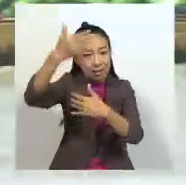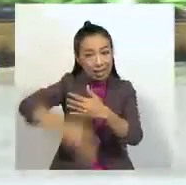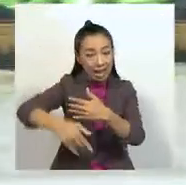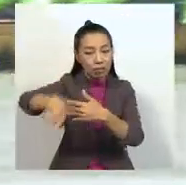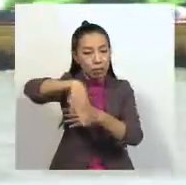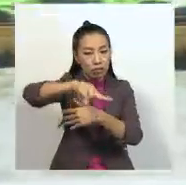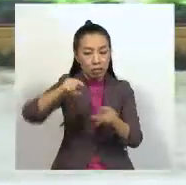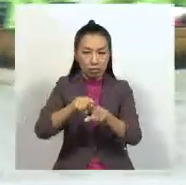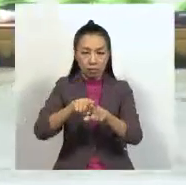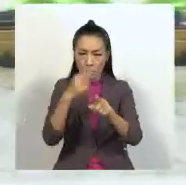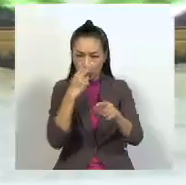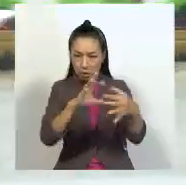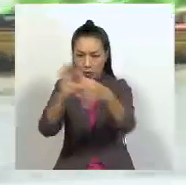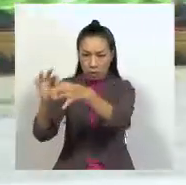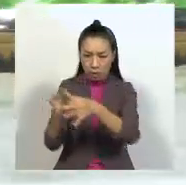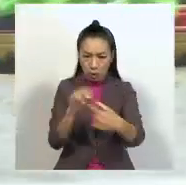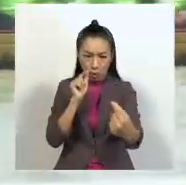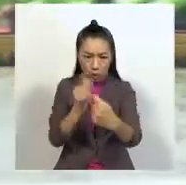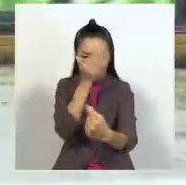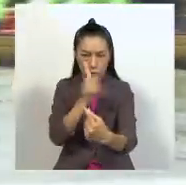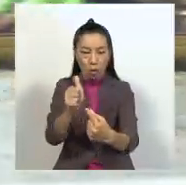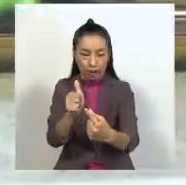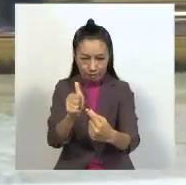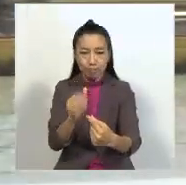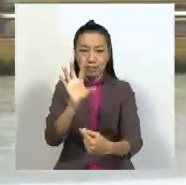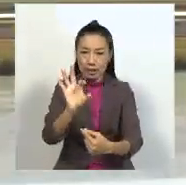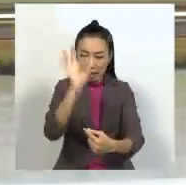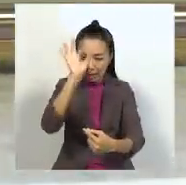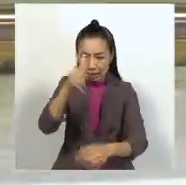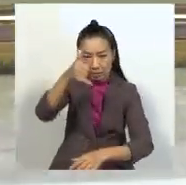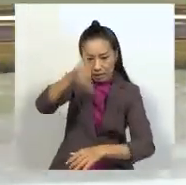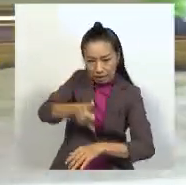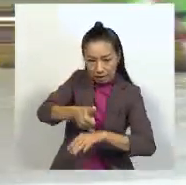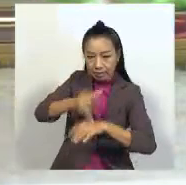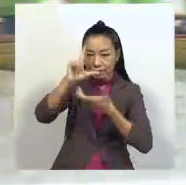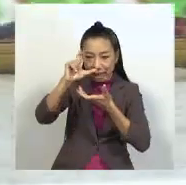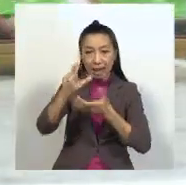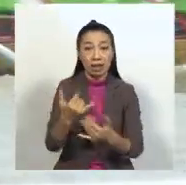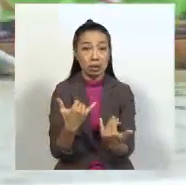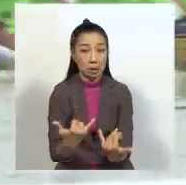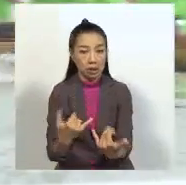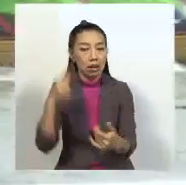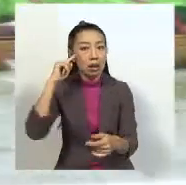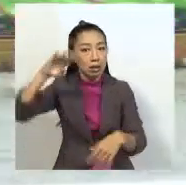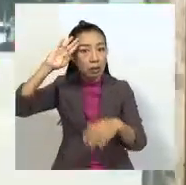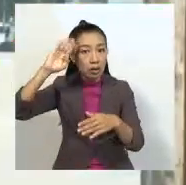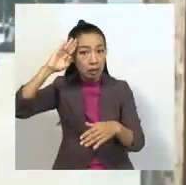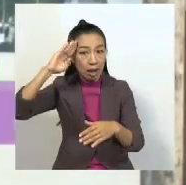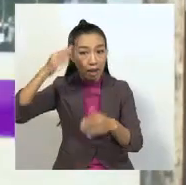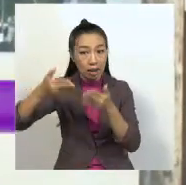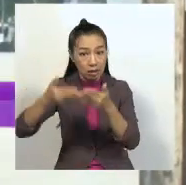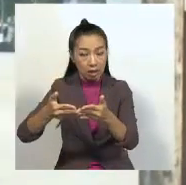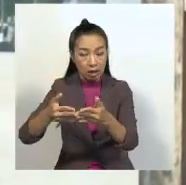นเรือต้องมีความเหมาะสมและสวยงามดังนั้นบรรดาช่างภาพจึงมักใช้โอกาสในช่วงที่กองทัพเรือดำเนิน